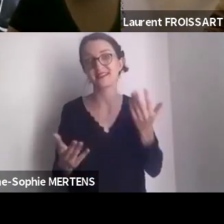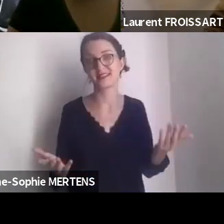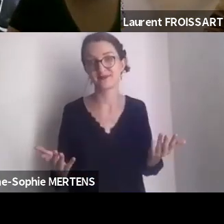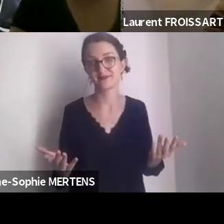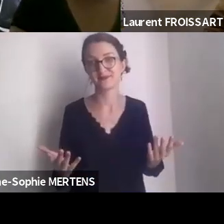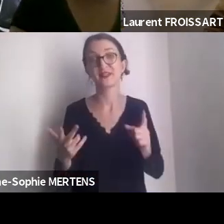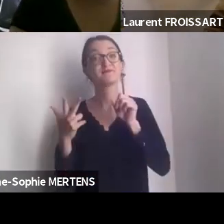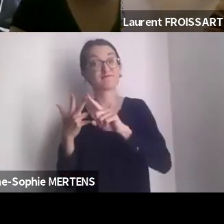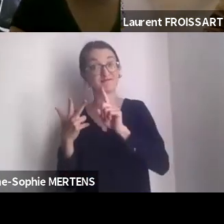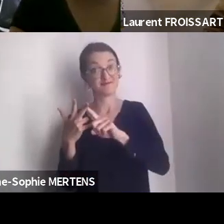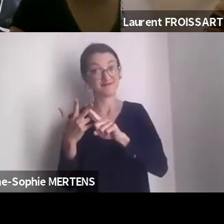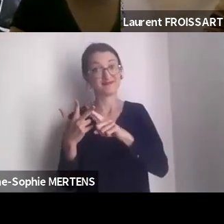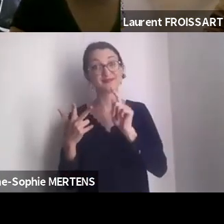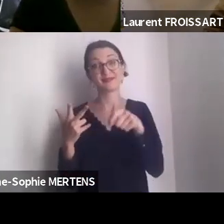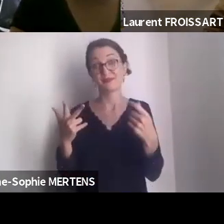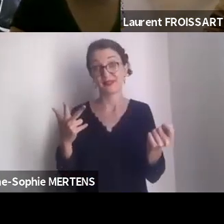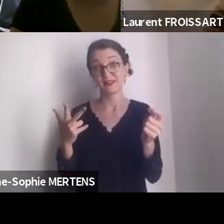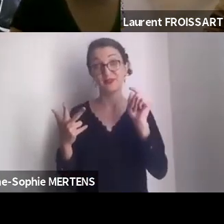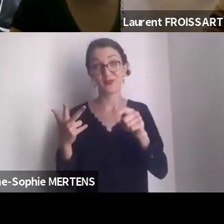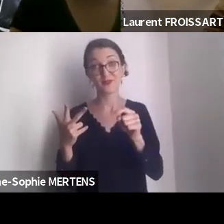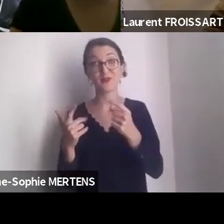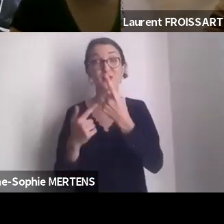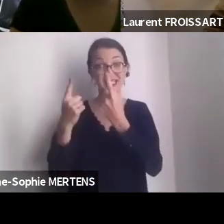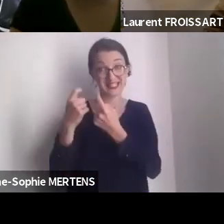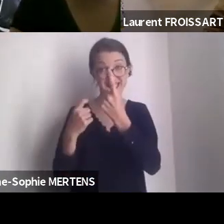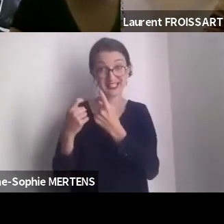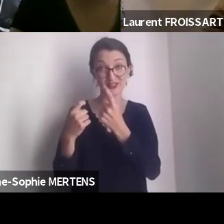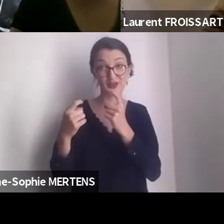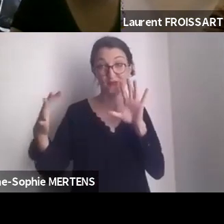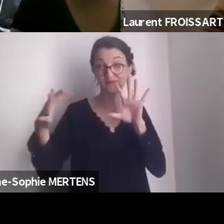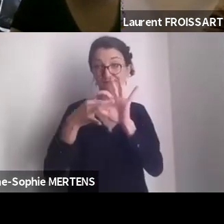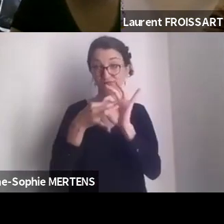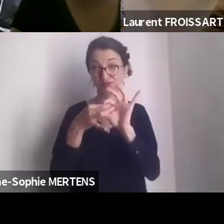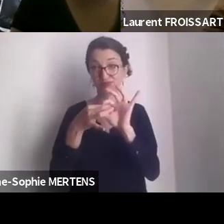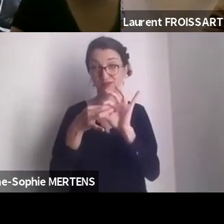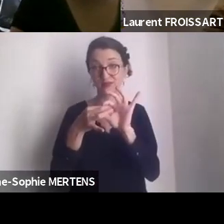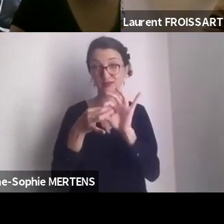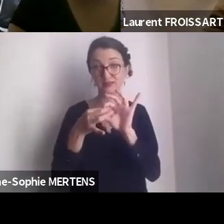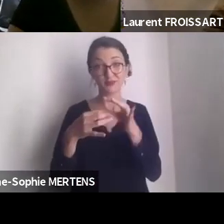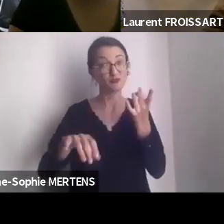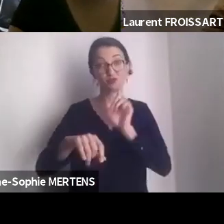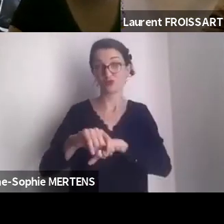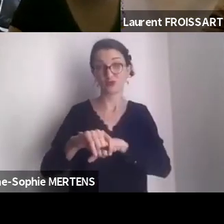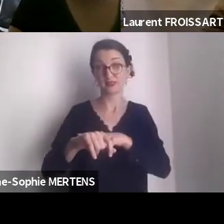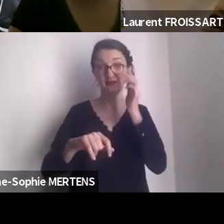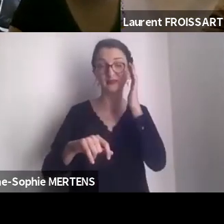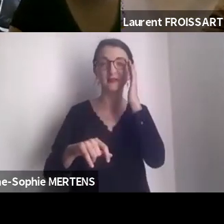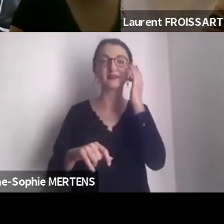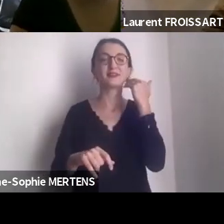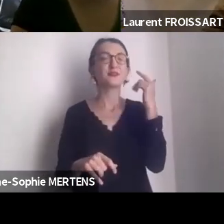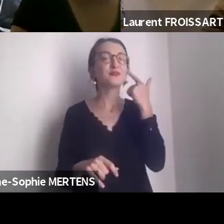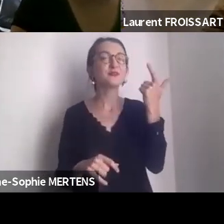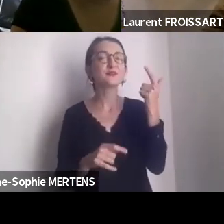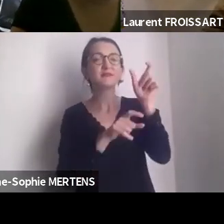proposition, c'est de favoriser la collaboration avec le client le plus tôt possible. Donc, j'ai entendu que parmi les participants, il y a